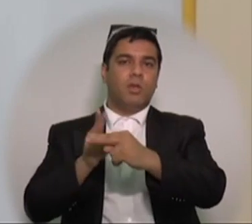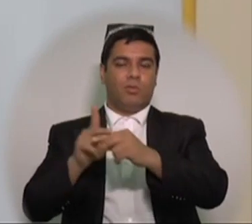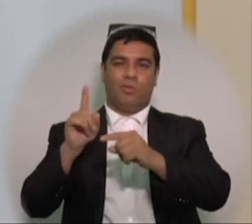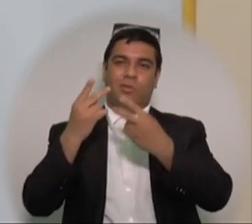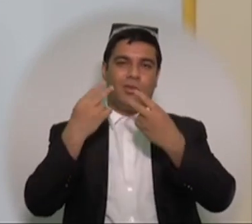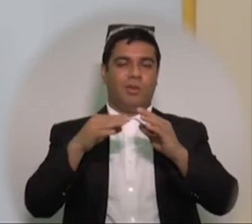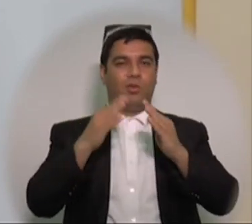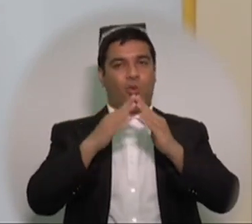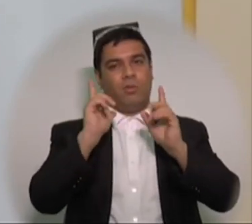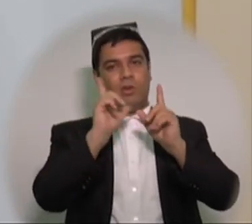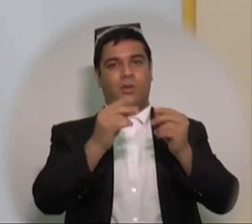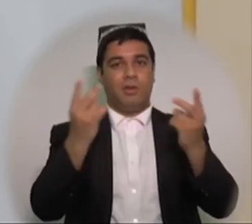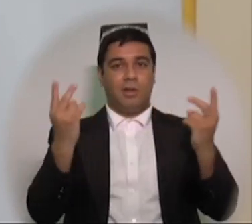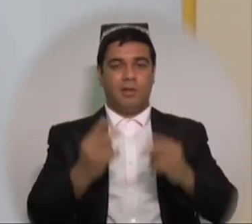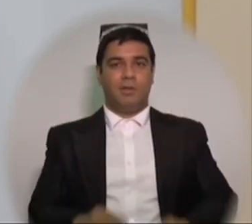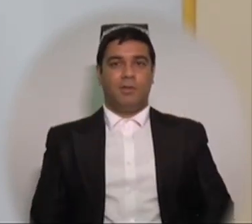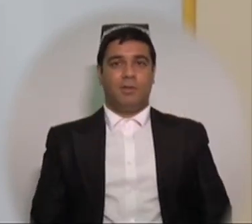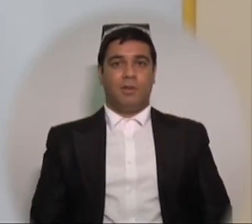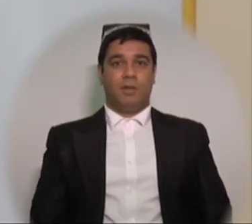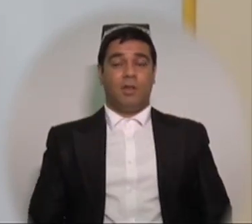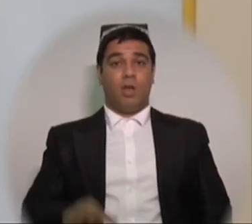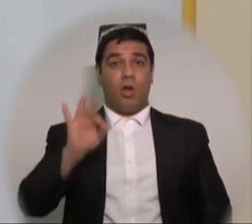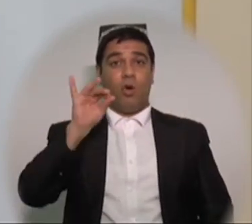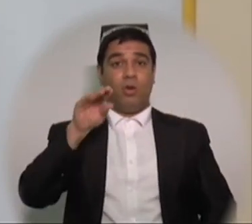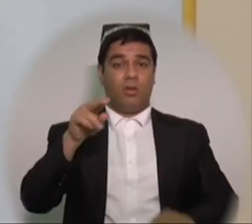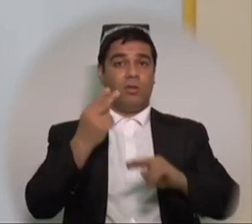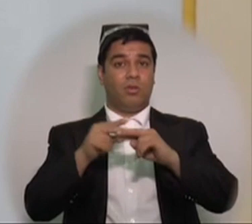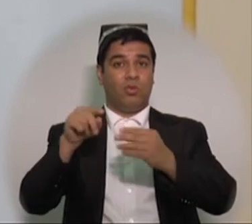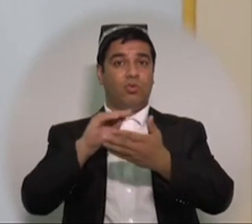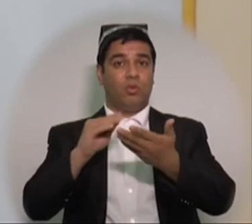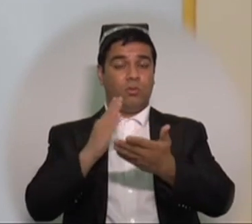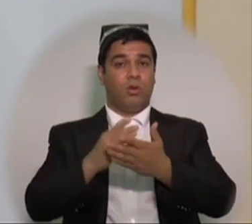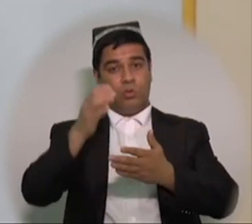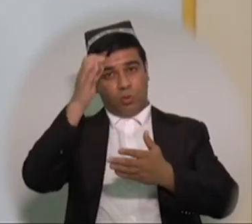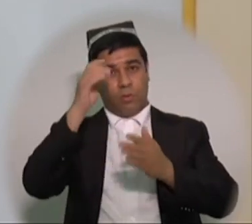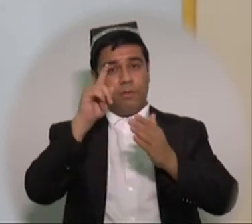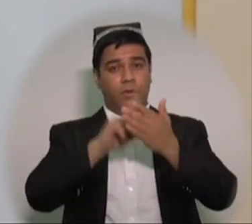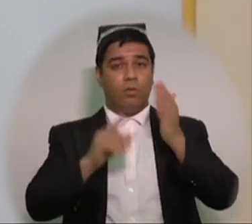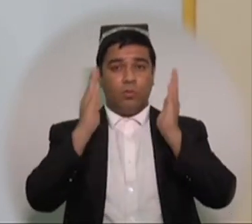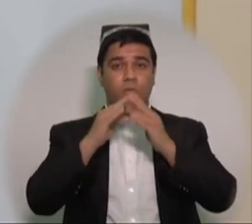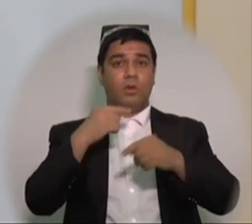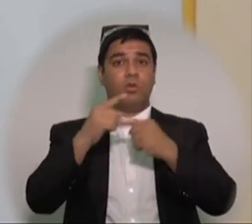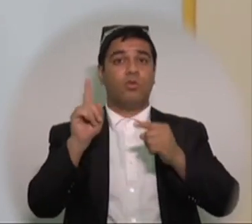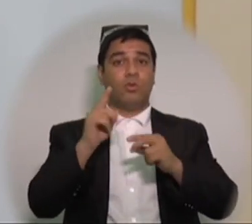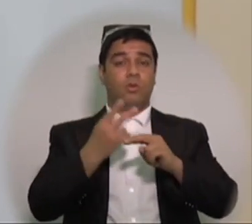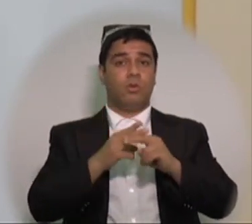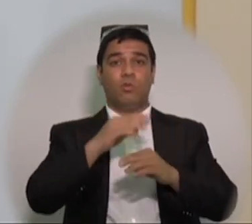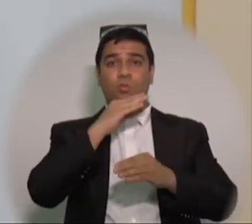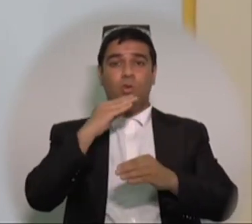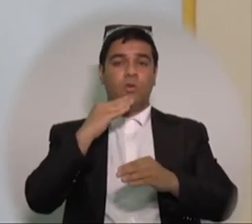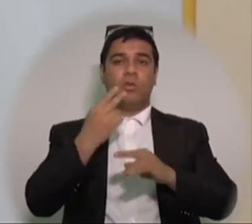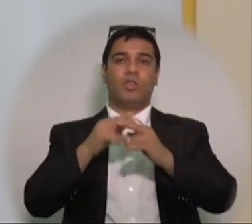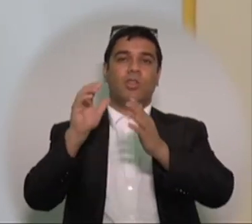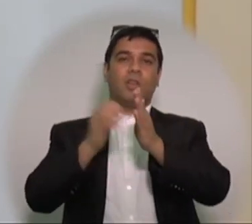kutturması gerek, kayıtıp yetiş gerek. Ayet-i Kerime'de şundayken, sahabalar ayetlediler ki, şu ayetke bir amal kılaylıydı,